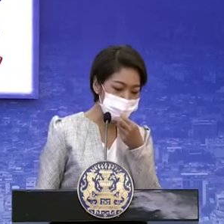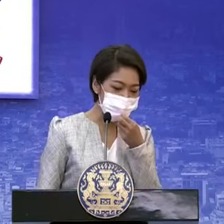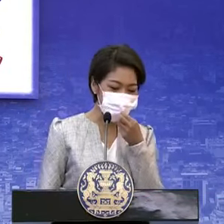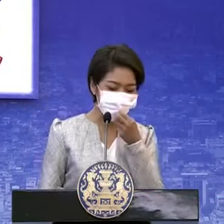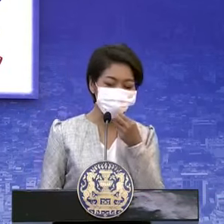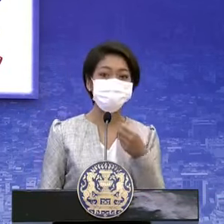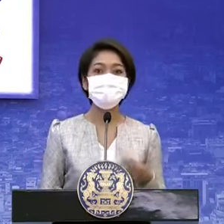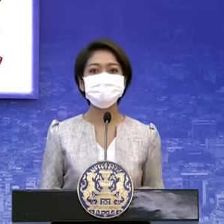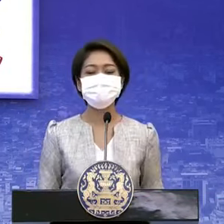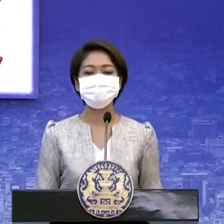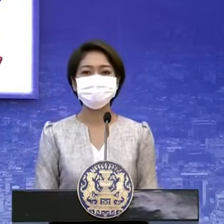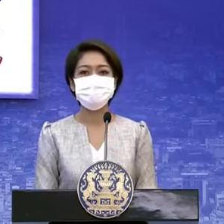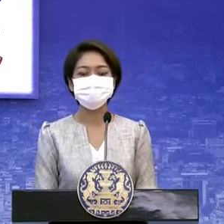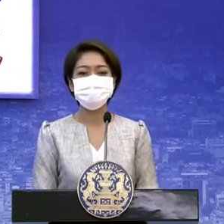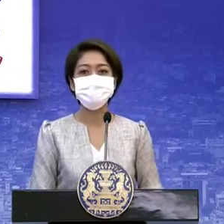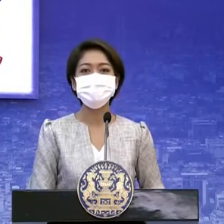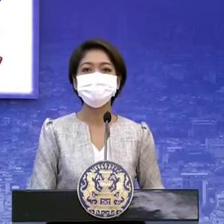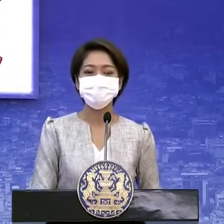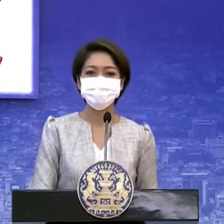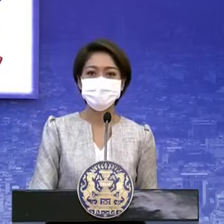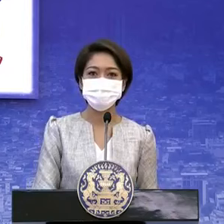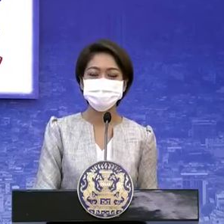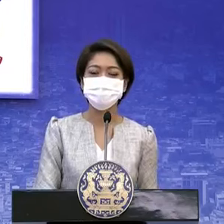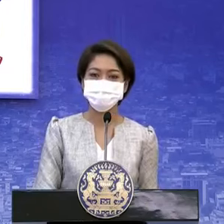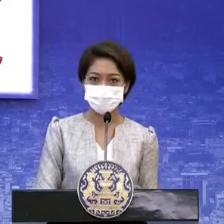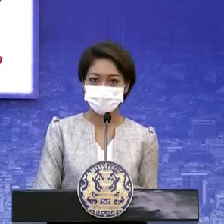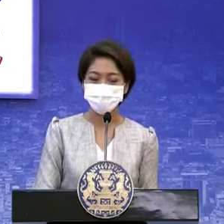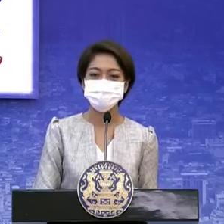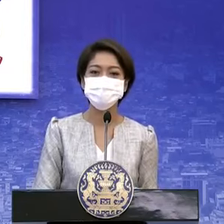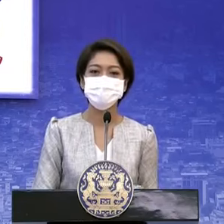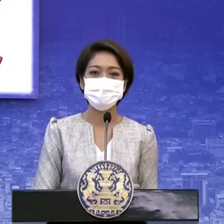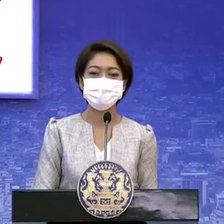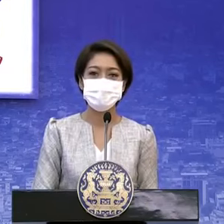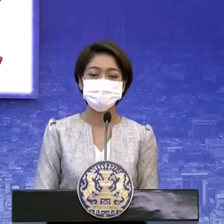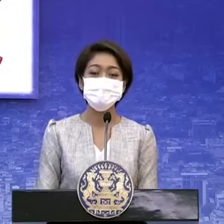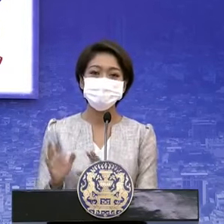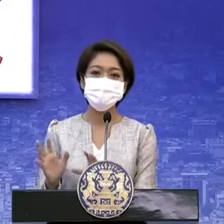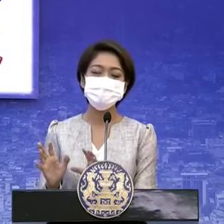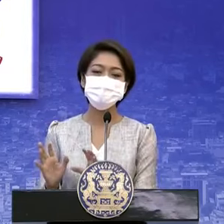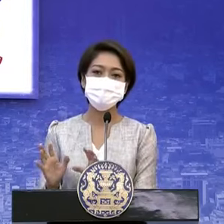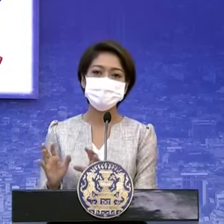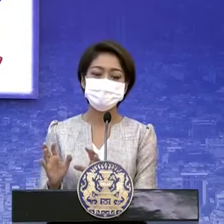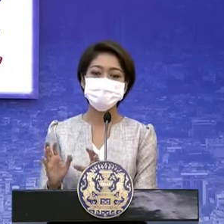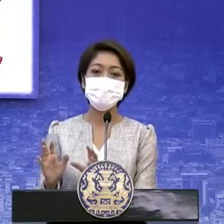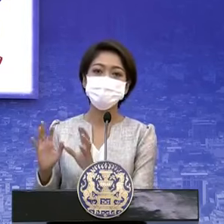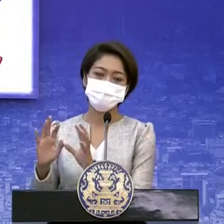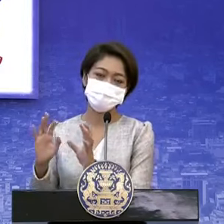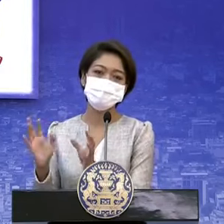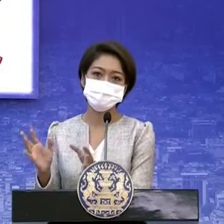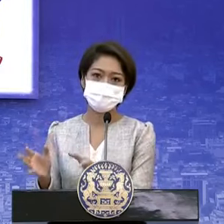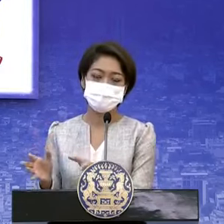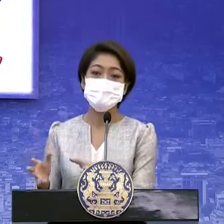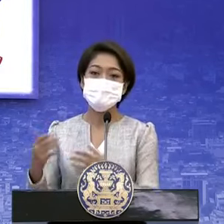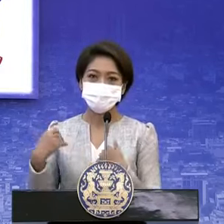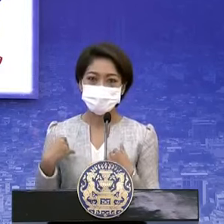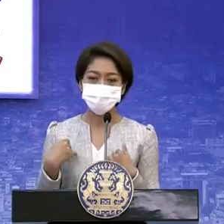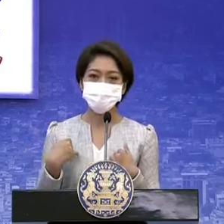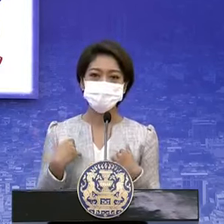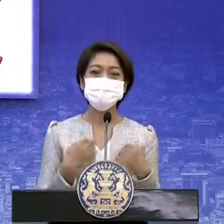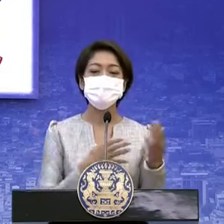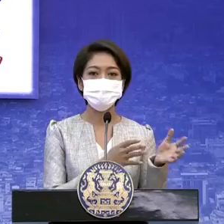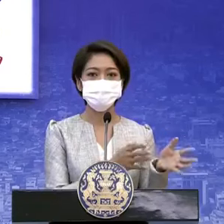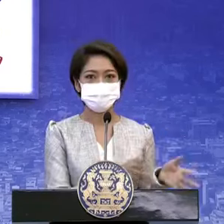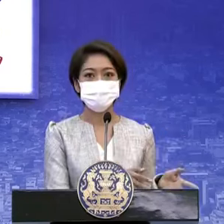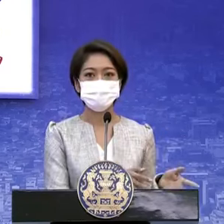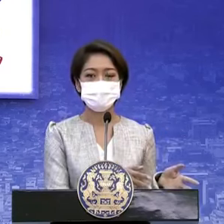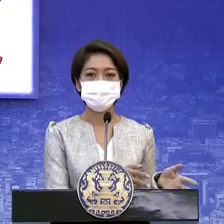นะคะถ้าจะดูในรายละเอียดต่างๆสามารถเข้าไปดูได้ที่เว็บไซต์ของกระทรวงการคลังเพื่อที่จะได้เห็นภาพรวมที่ชัดเจนเราควร